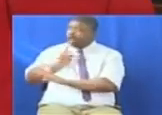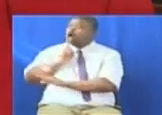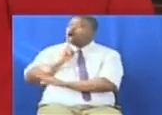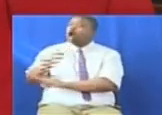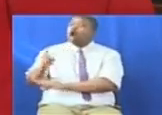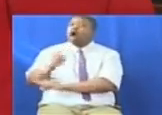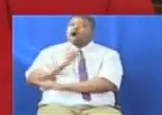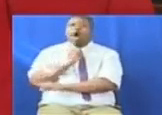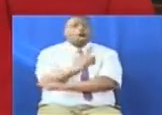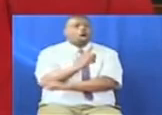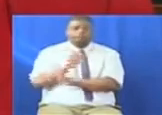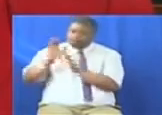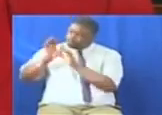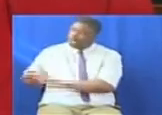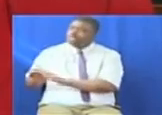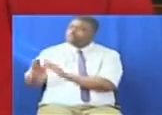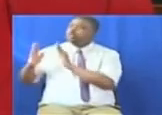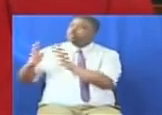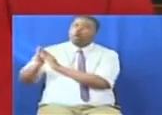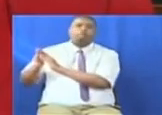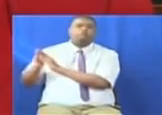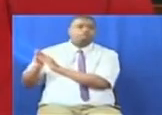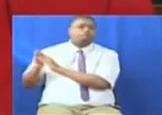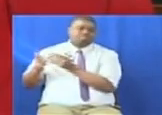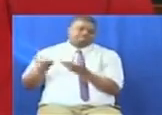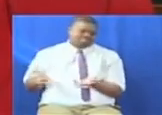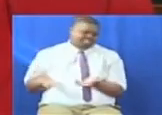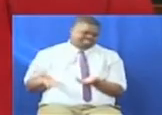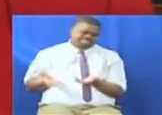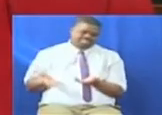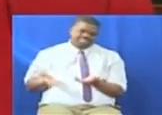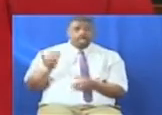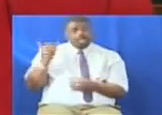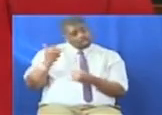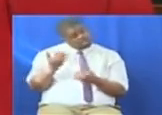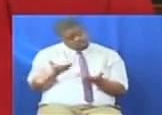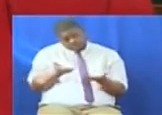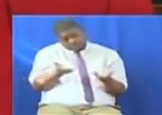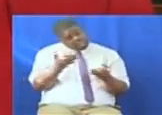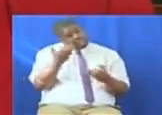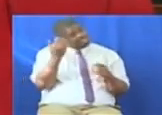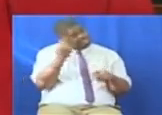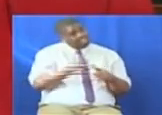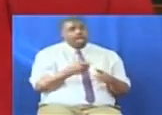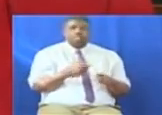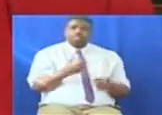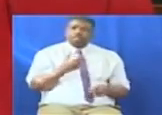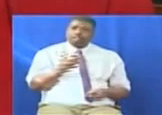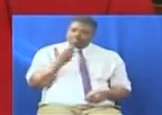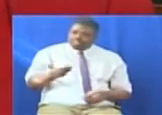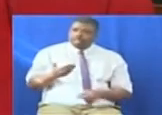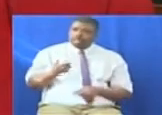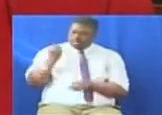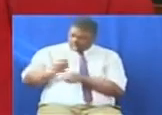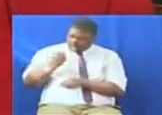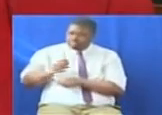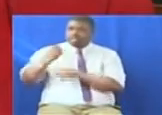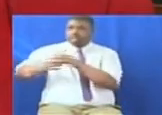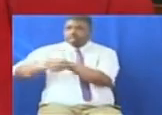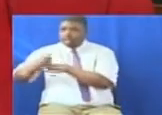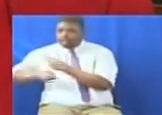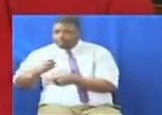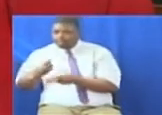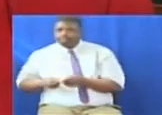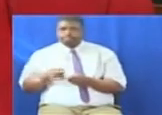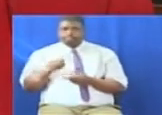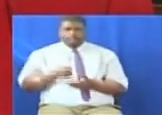amekataa kwenda. Ndio maana tukaendelea kufanya kazi. Ndio maana budget yetu ya